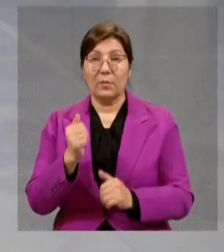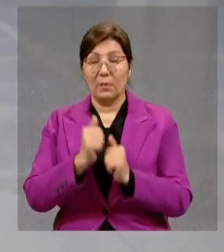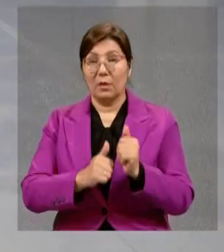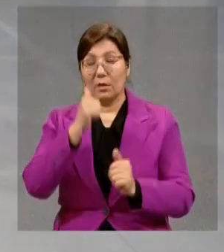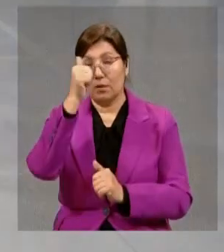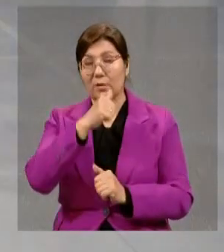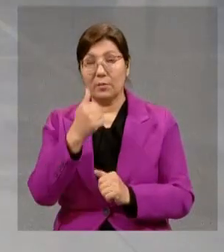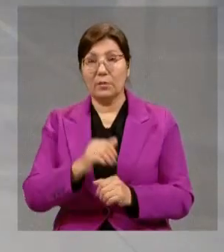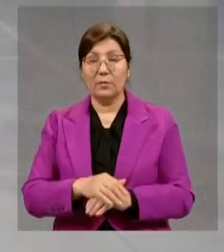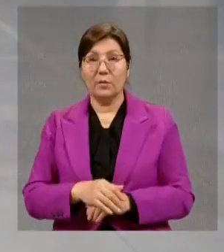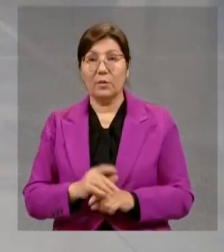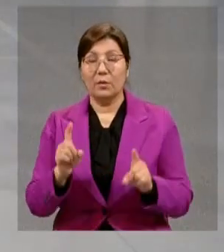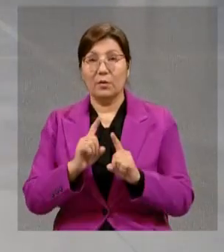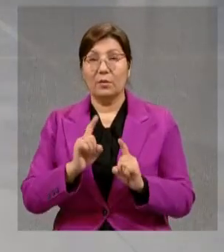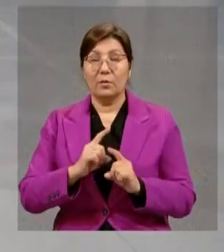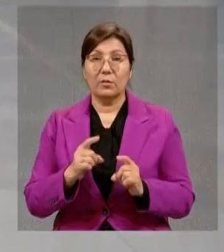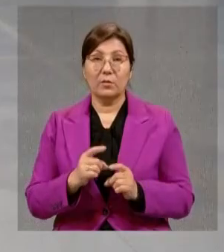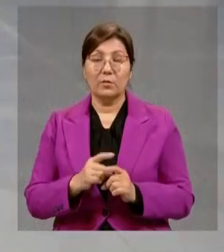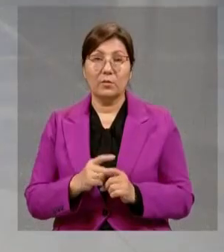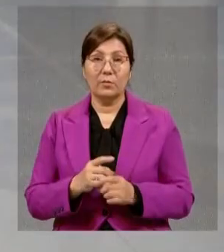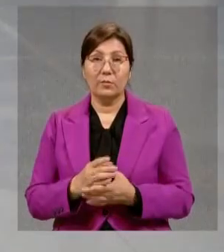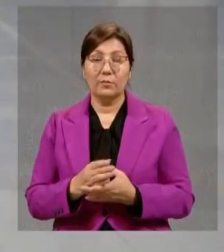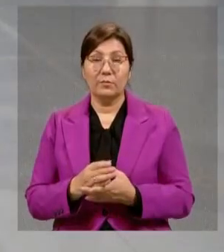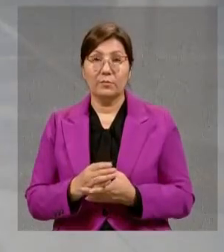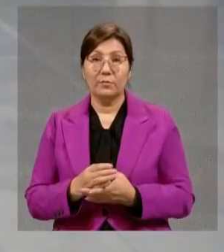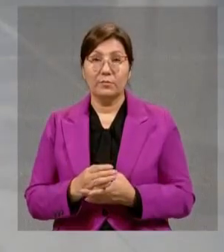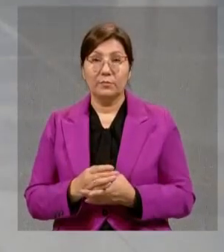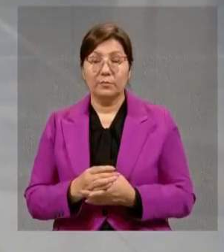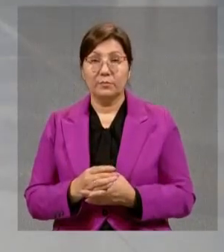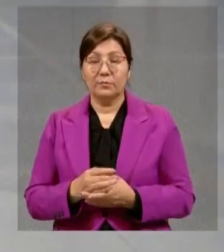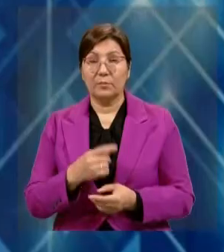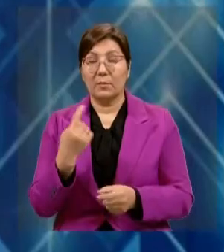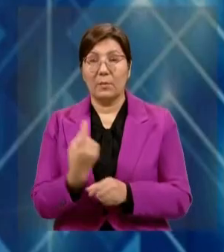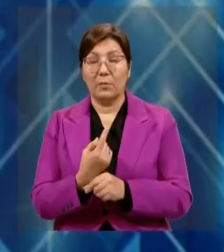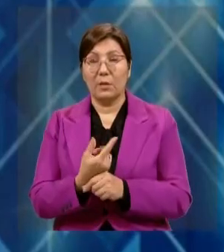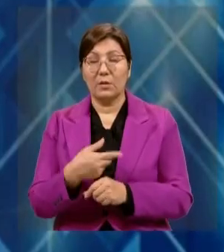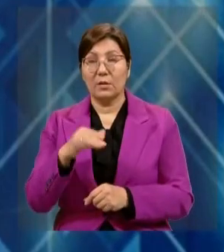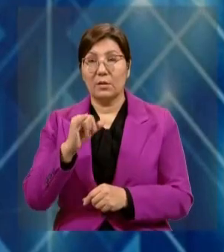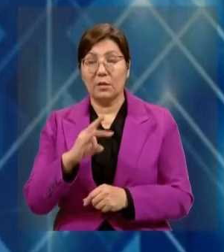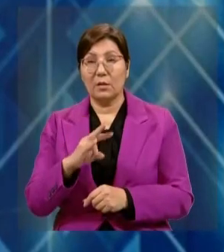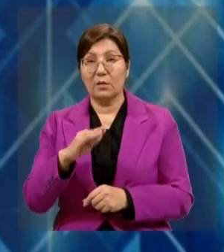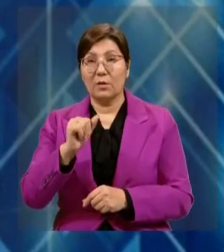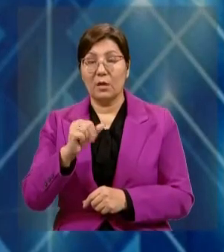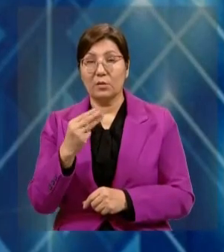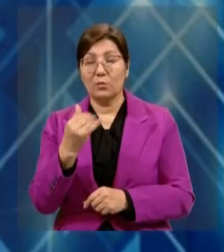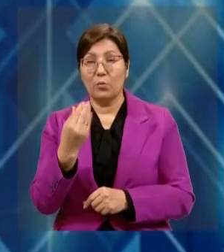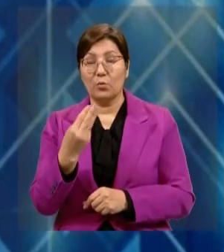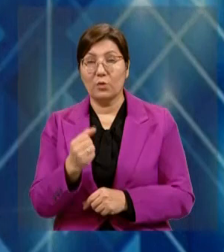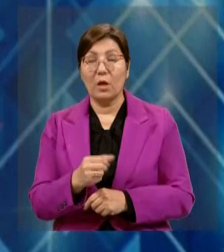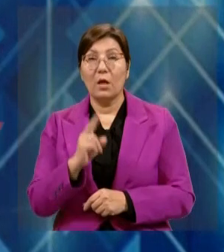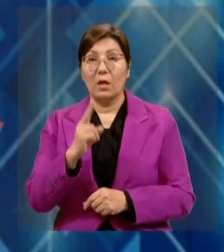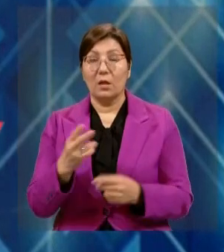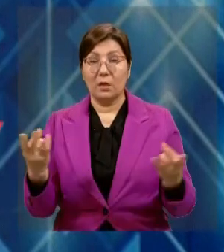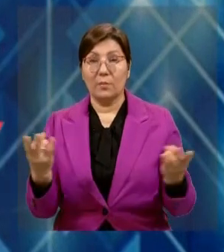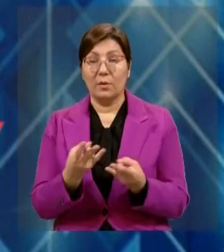түсіндірме жұмыстарында не айтылады? Түсіндірме жұмысында ең бірінші гемопоэздік дін жасушалары кімге керек, дін жасушалары дегеніміз не,